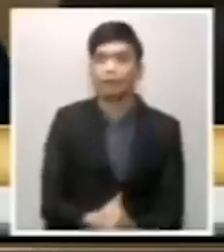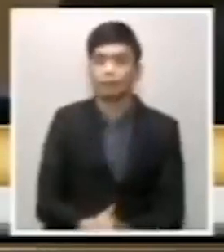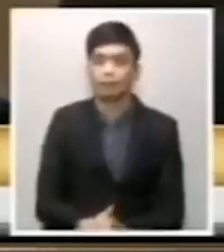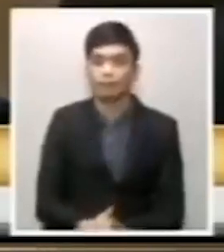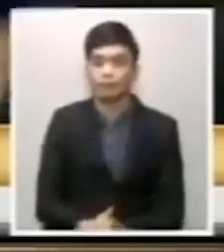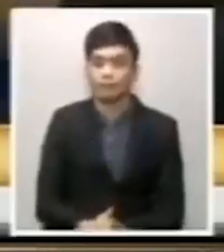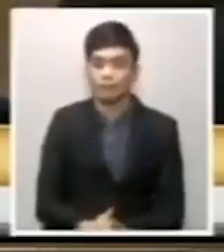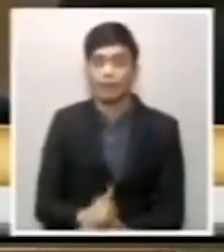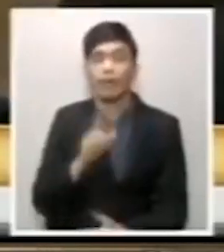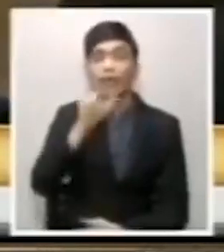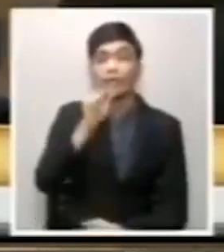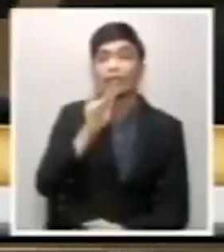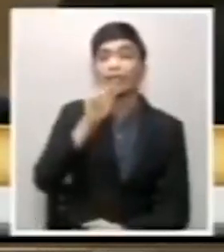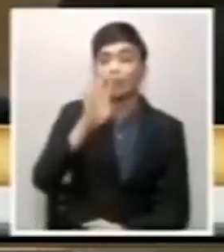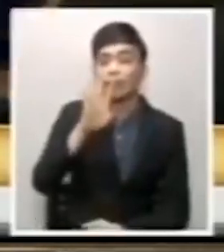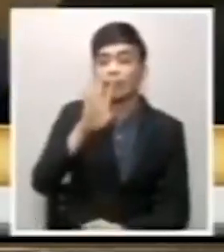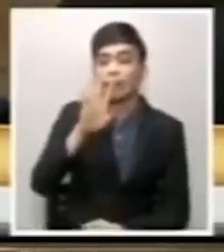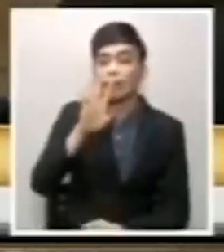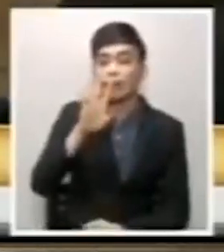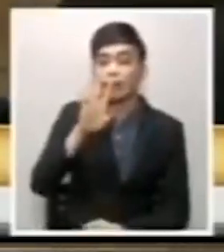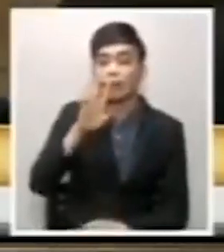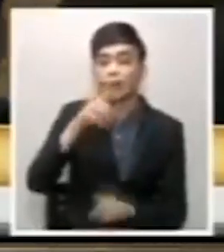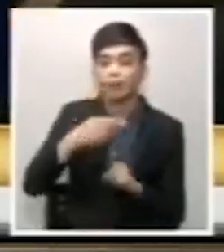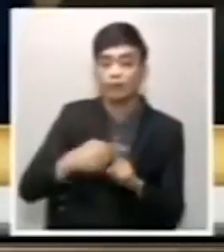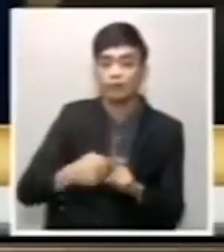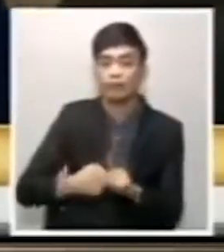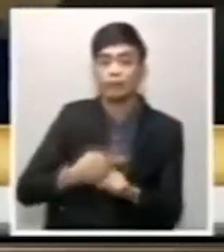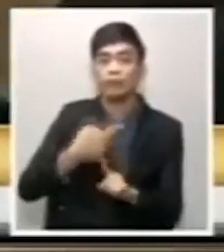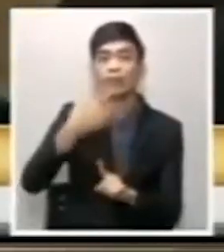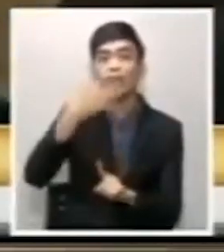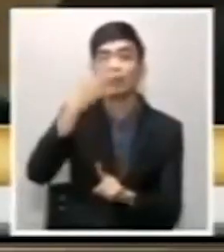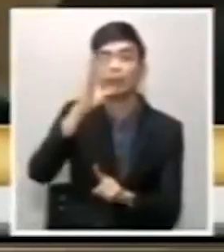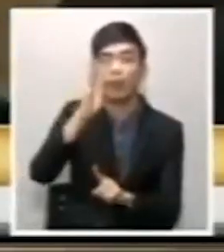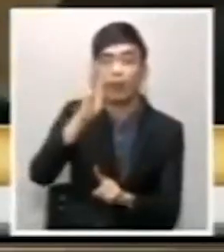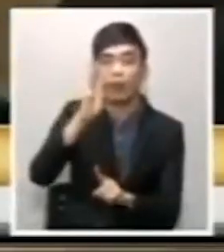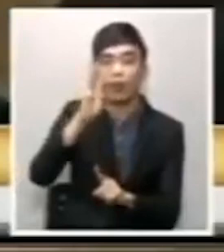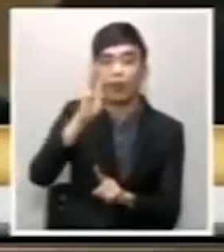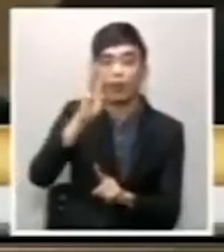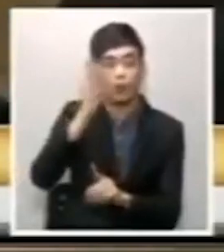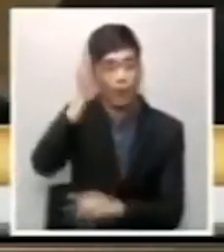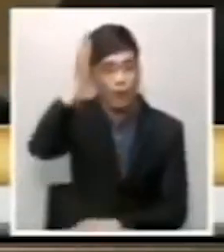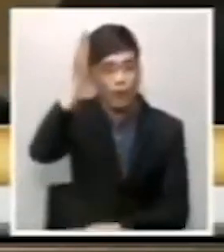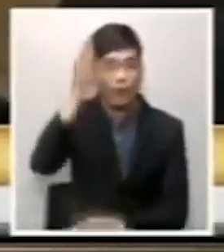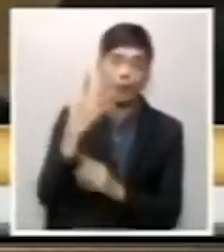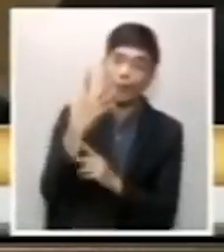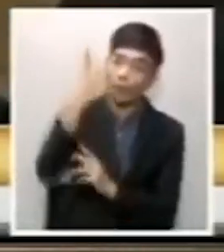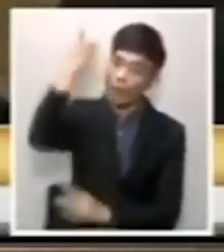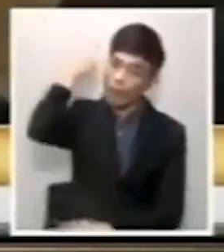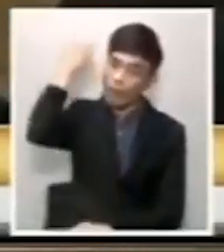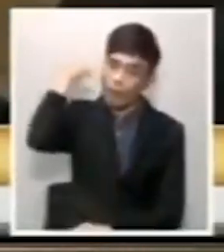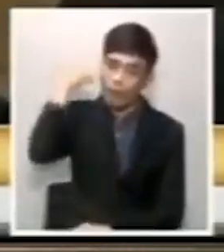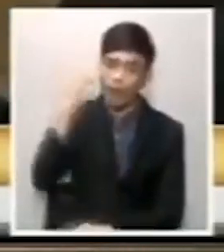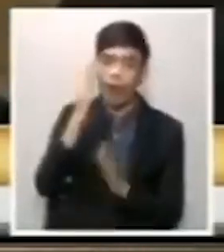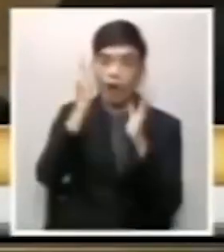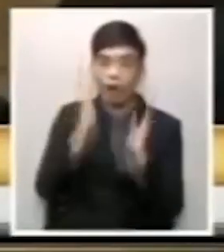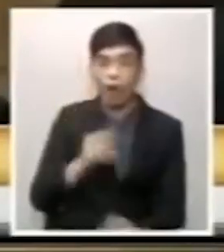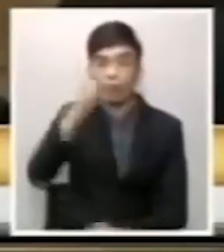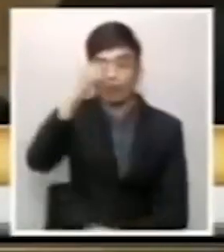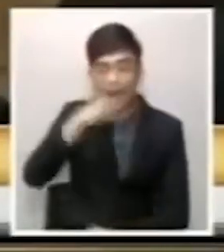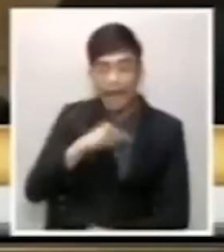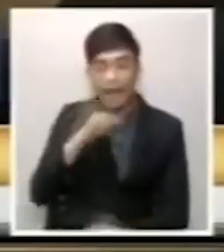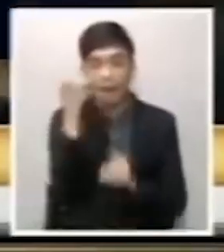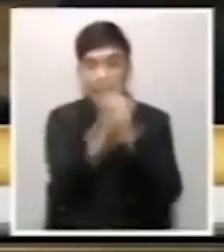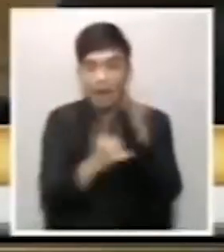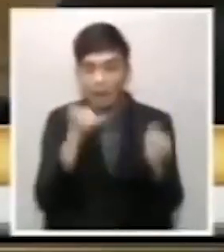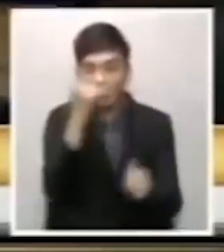การเลือกตั้งวันที่24มีนาที่ผ่านมาปรากฏว่ามีคนไทยไปใช้สิทธิ์เลือกตั้ง 35.5 ล้านค